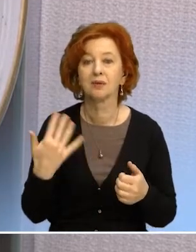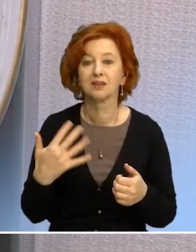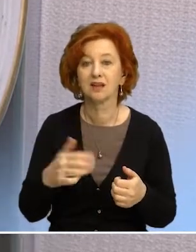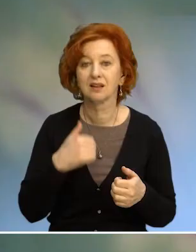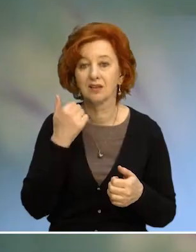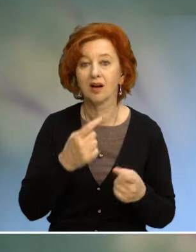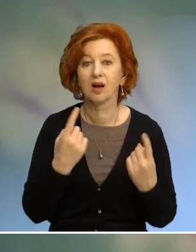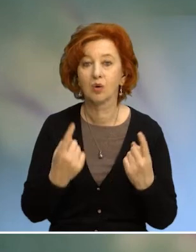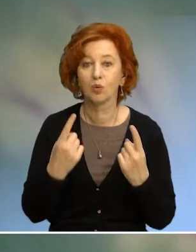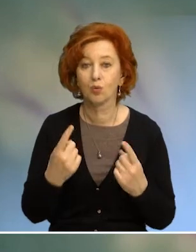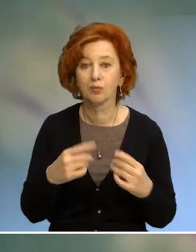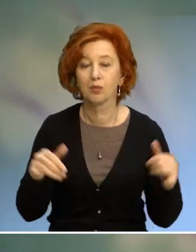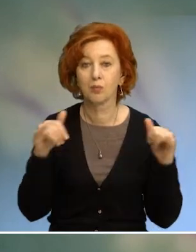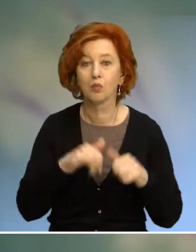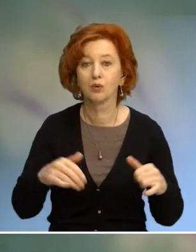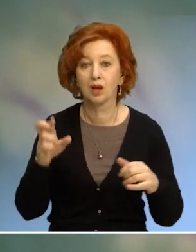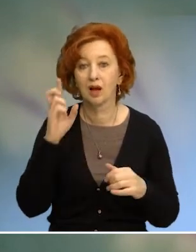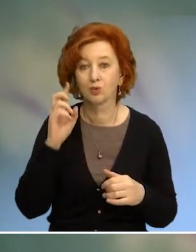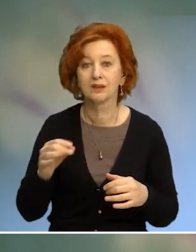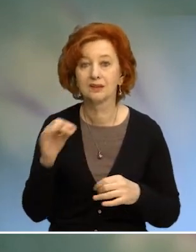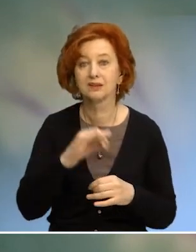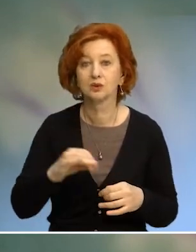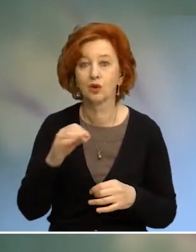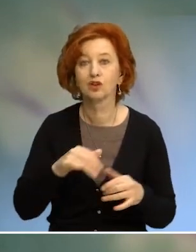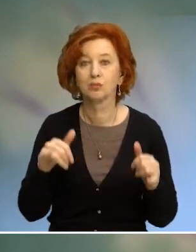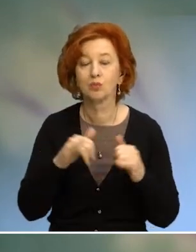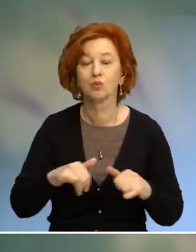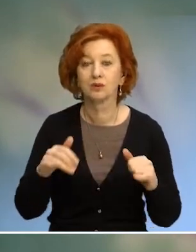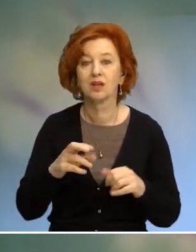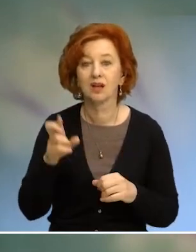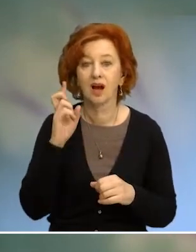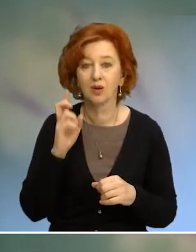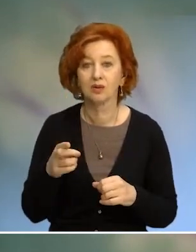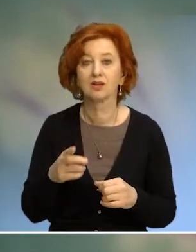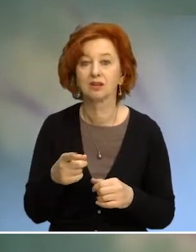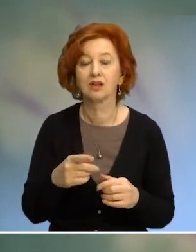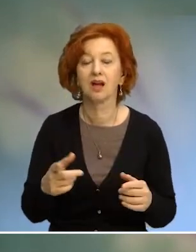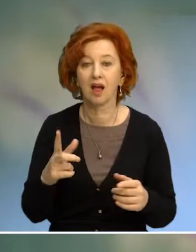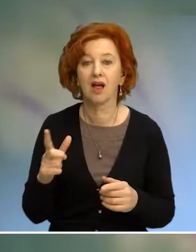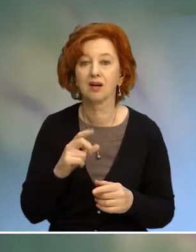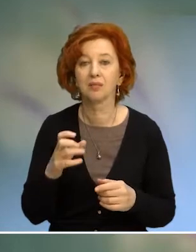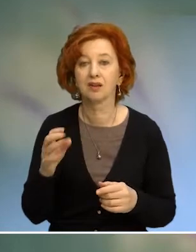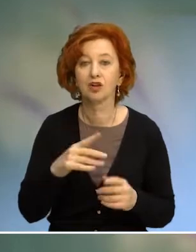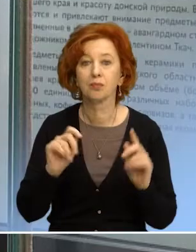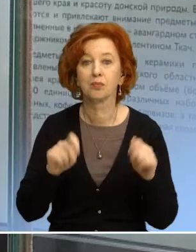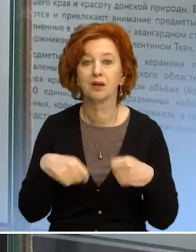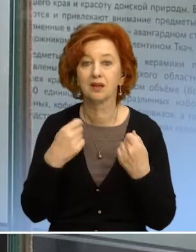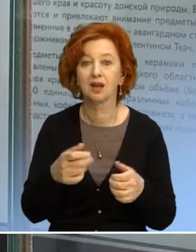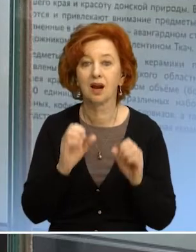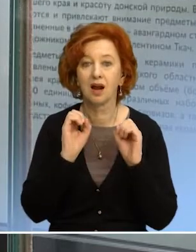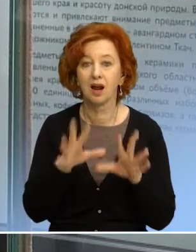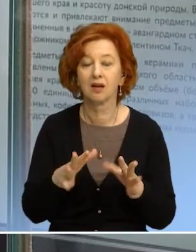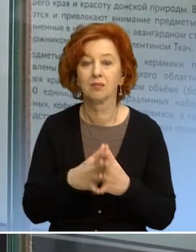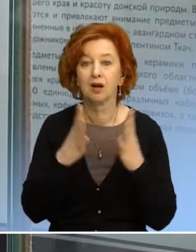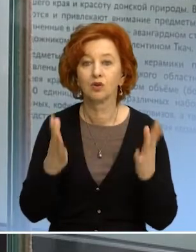50-х годов такие крупные музеи, как Государственный исторический музей, Государственный Эрмитаж, передали